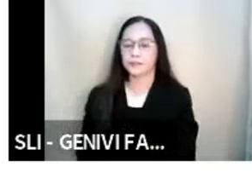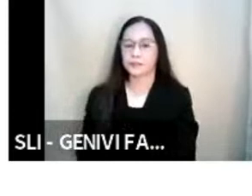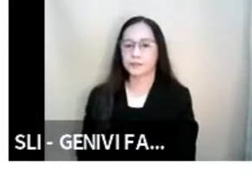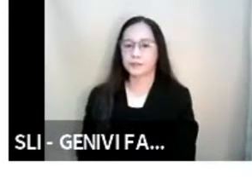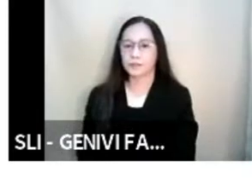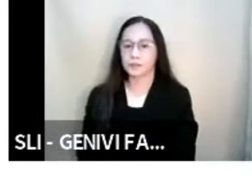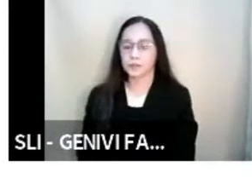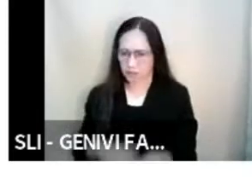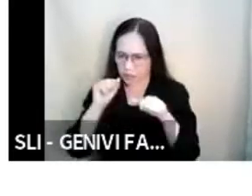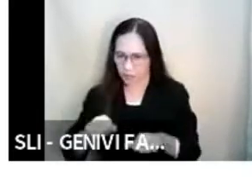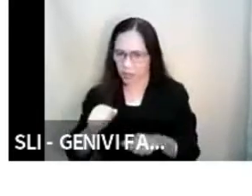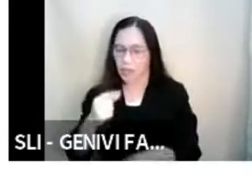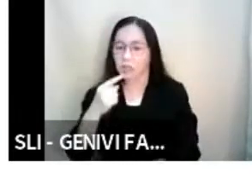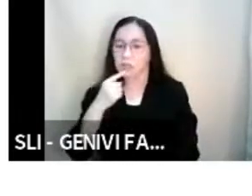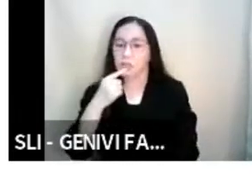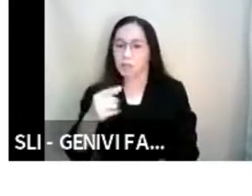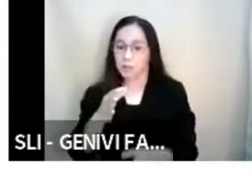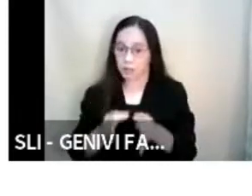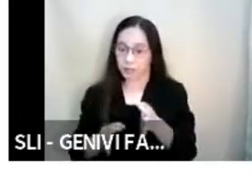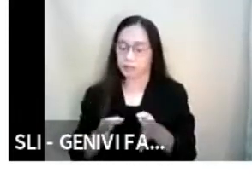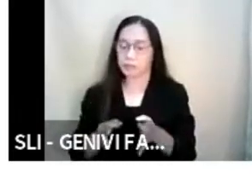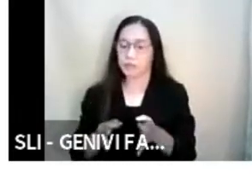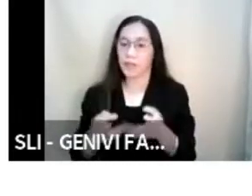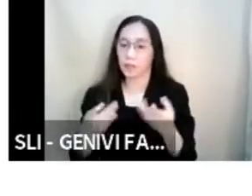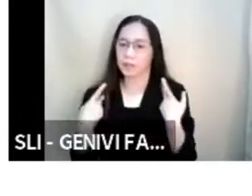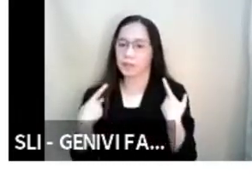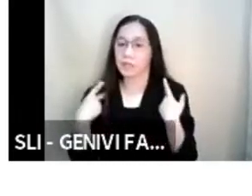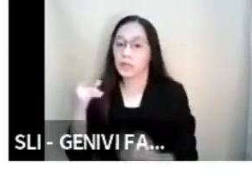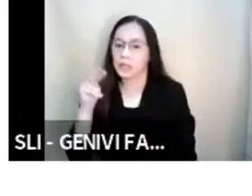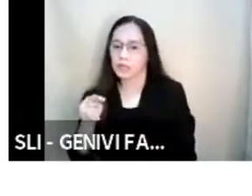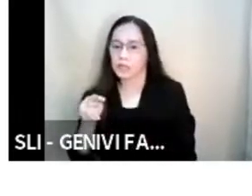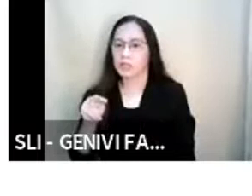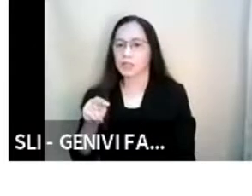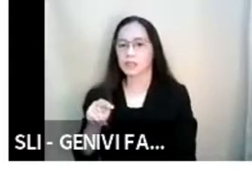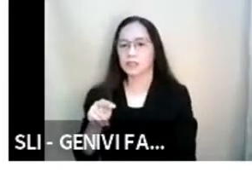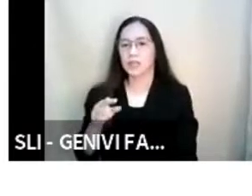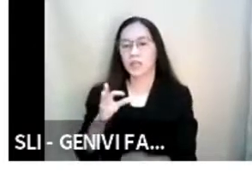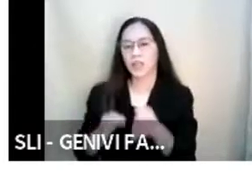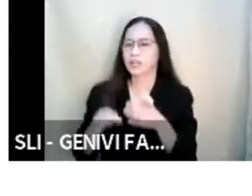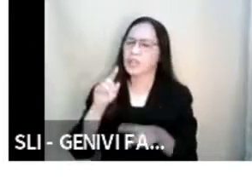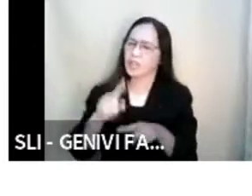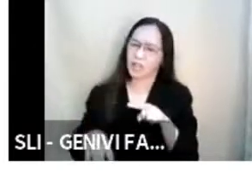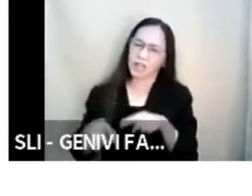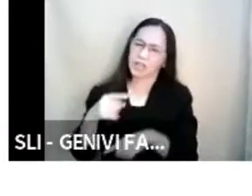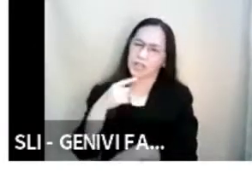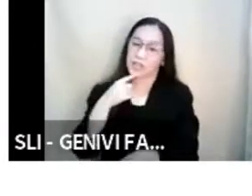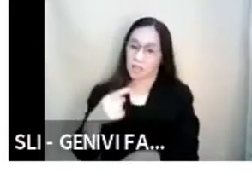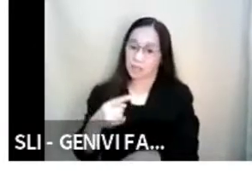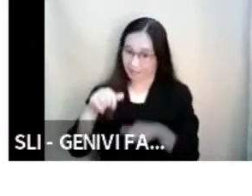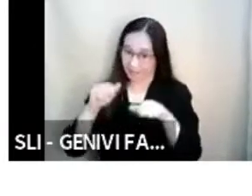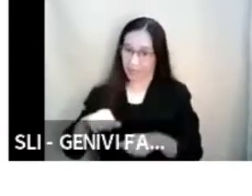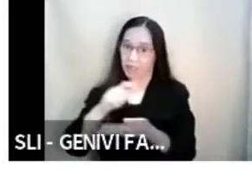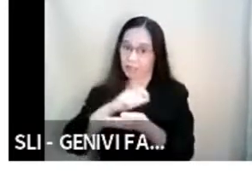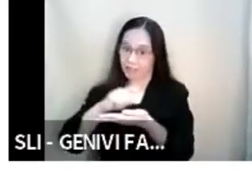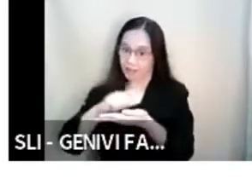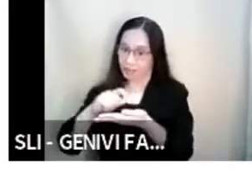nasasabi niya ba pagka may kailangan siya, or kung hindi man niya nasasabi verbally, nasusulat niya ba?